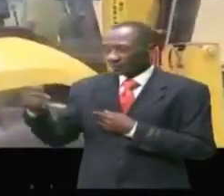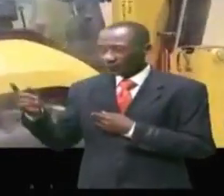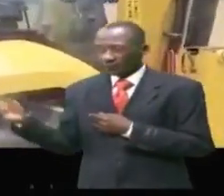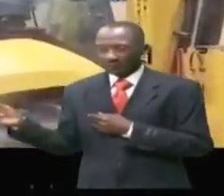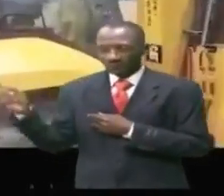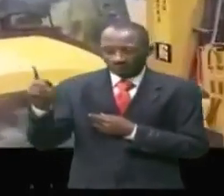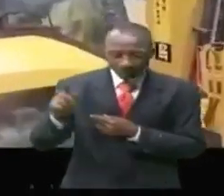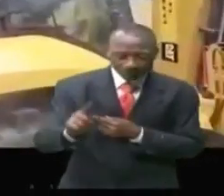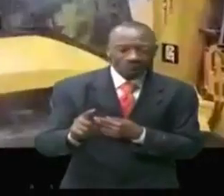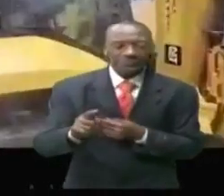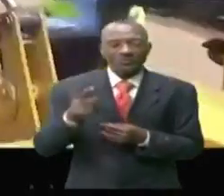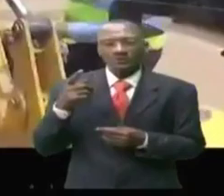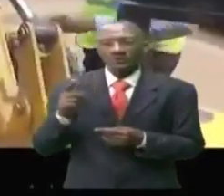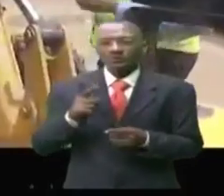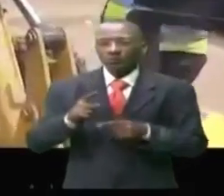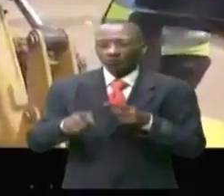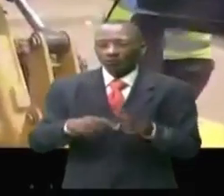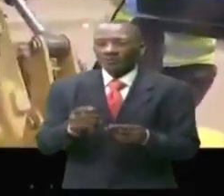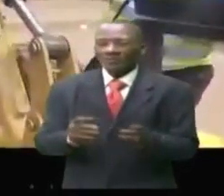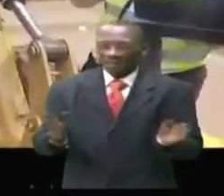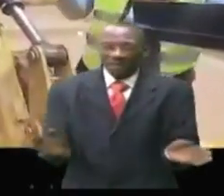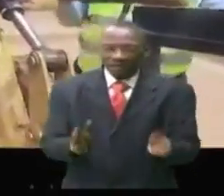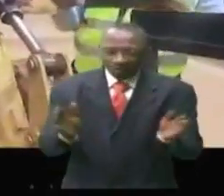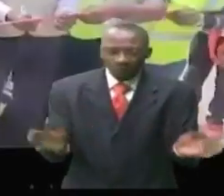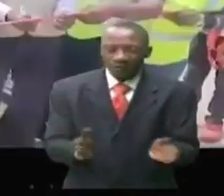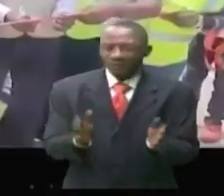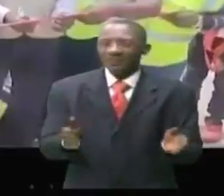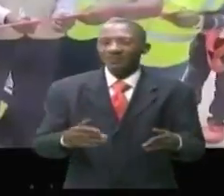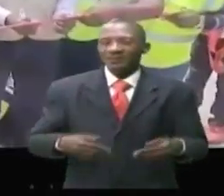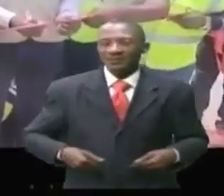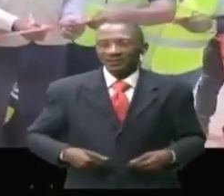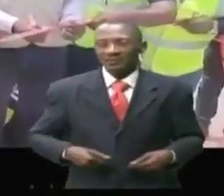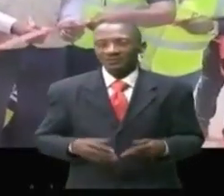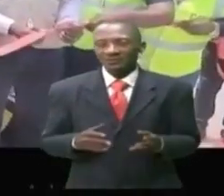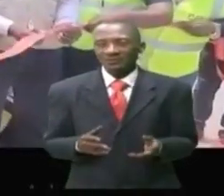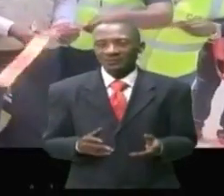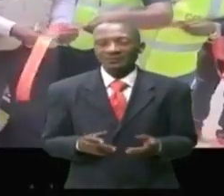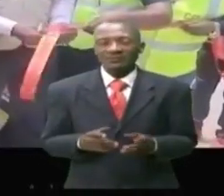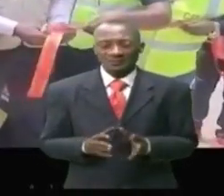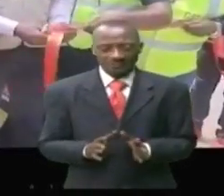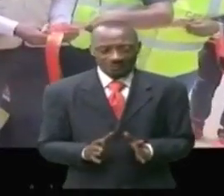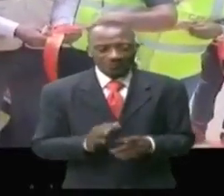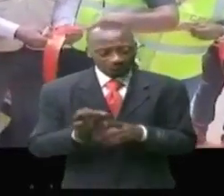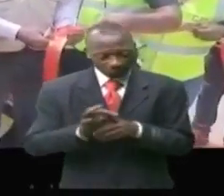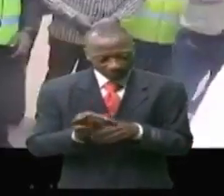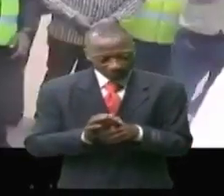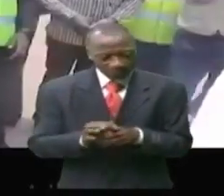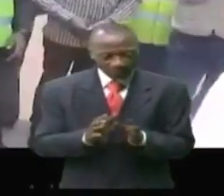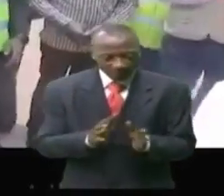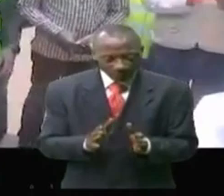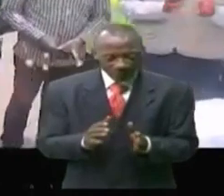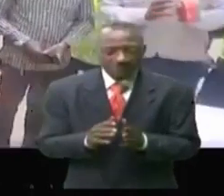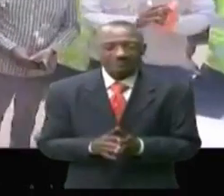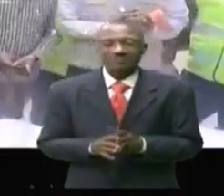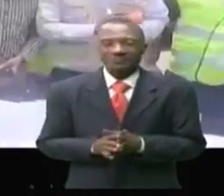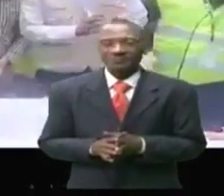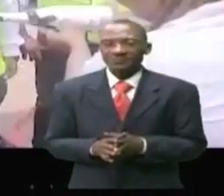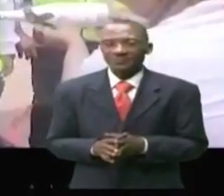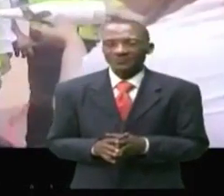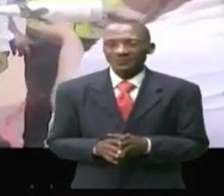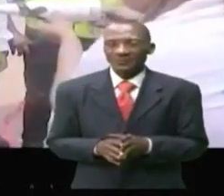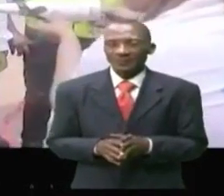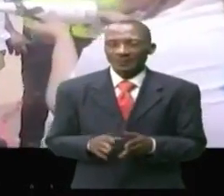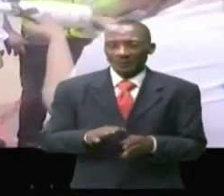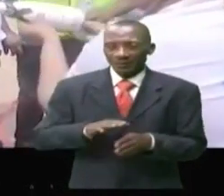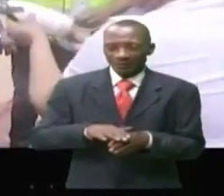la possibilité d'alerter les pannes. Après la coupure du ruban, le champagne a été sablé.